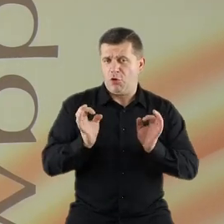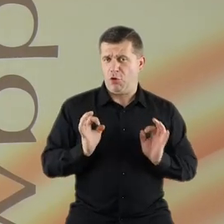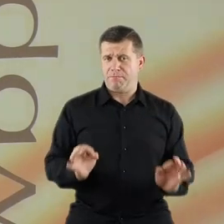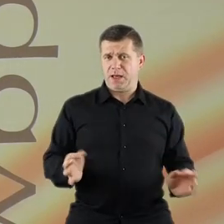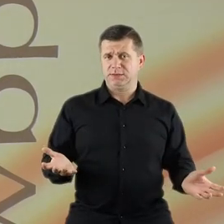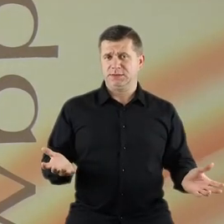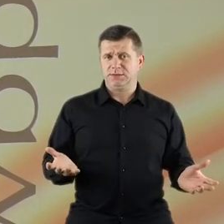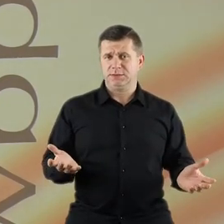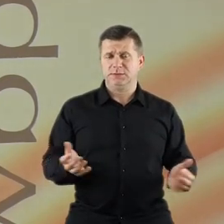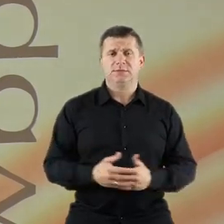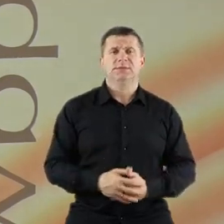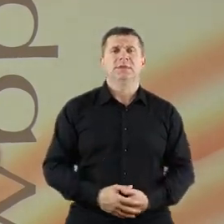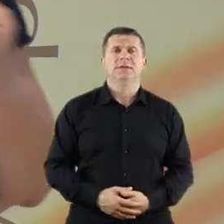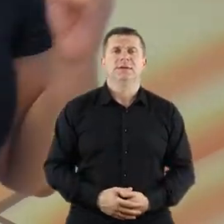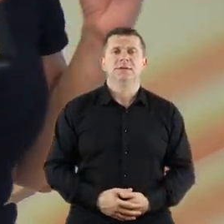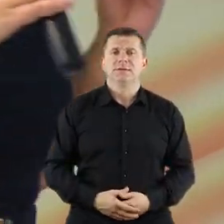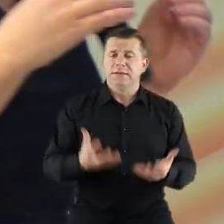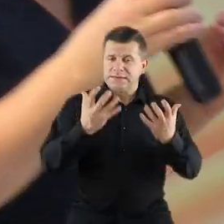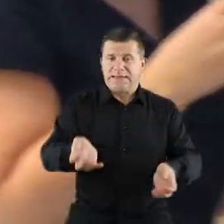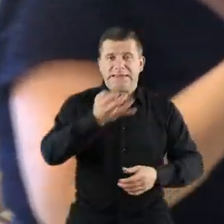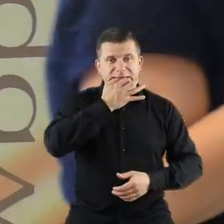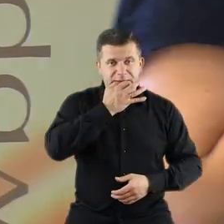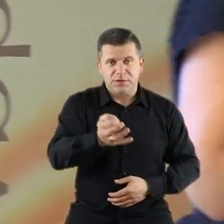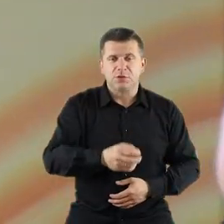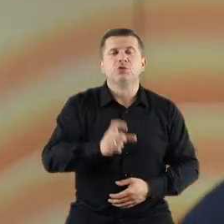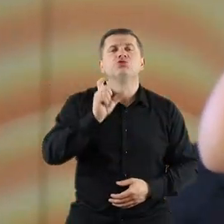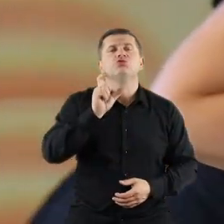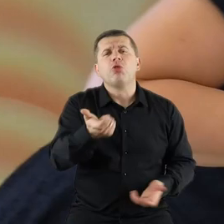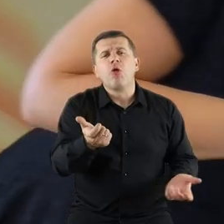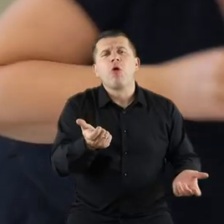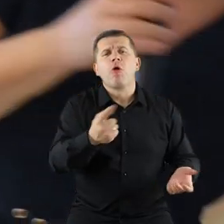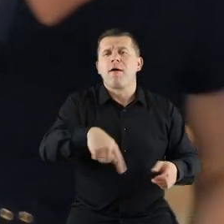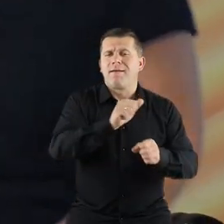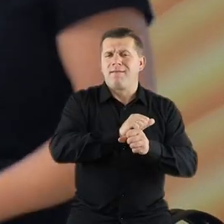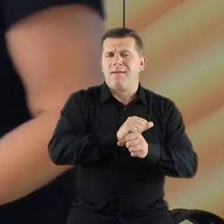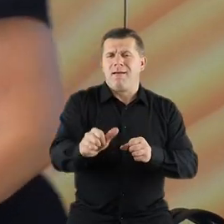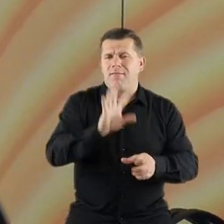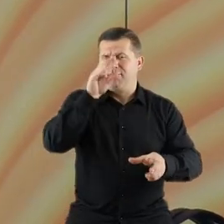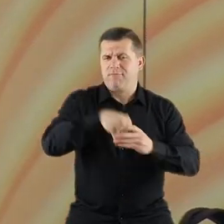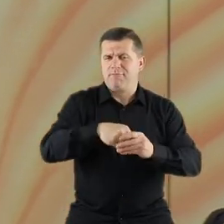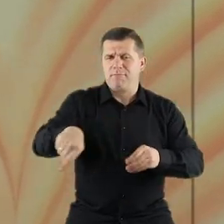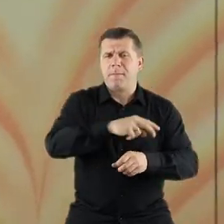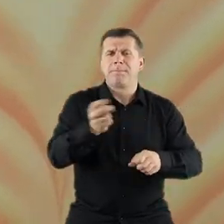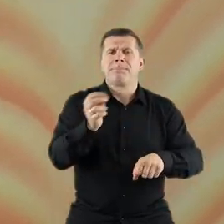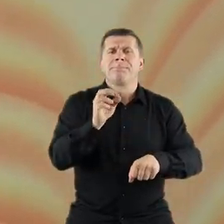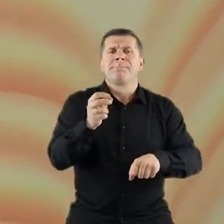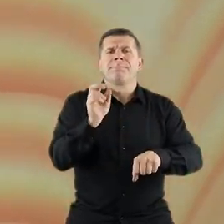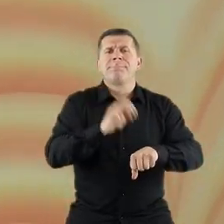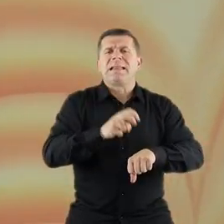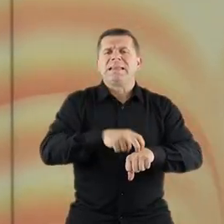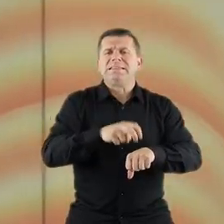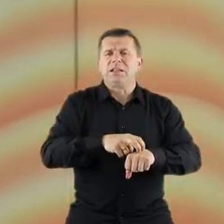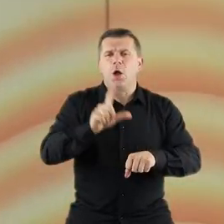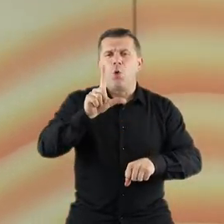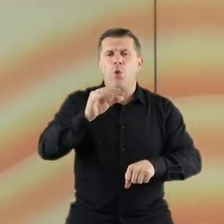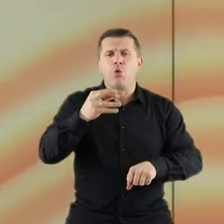współczesne a więc proszę państwa chcę zapytać co takiego jest w tej medycynie Ludowej